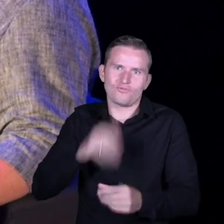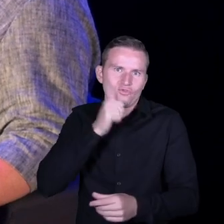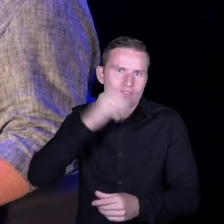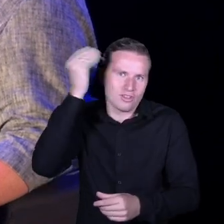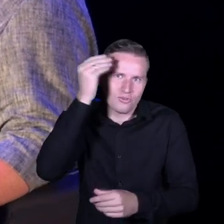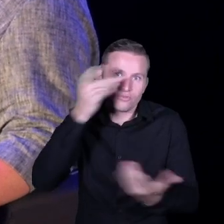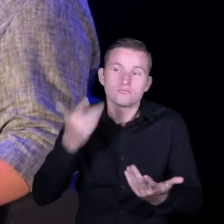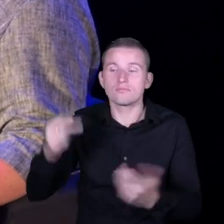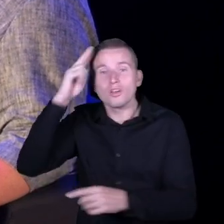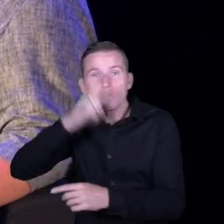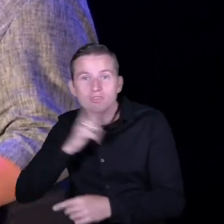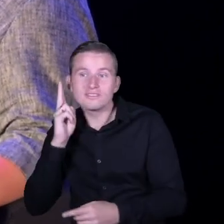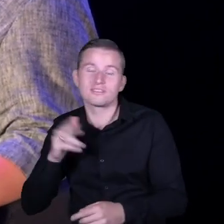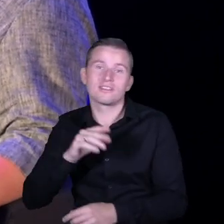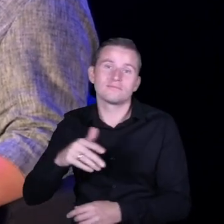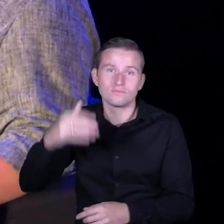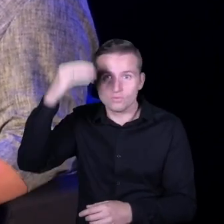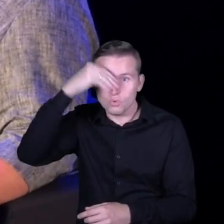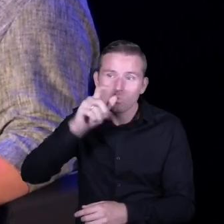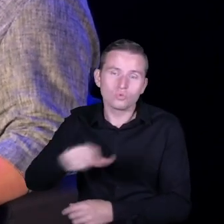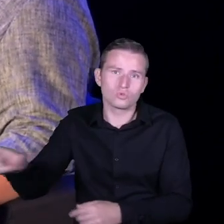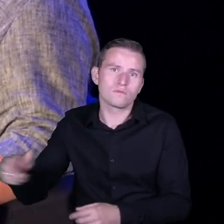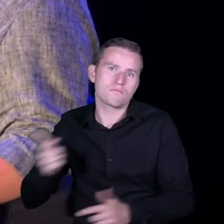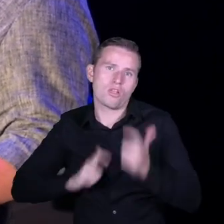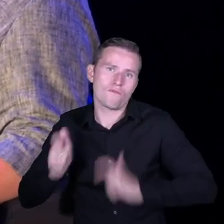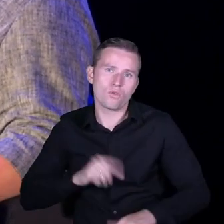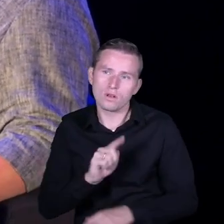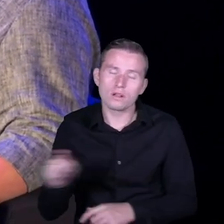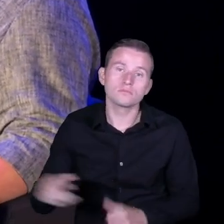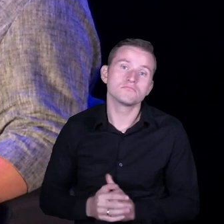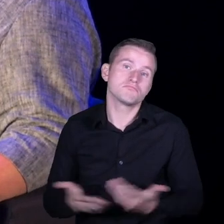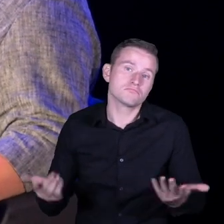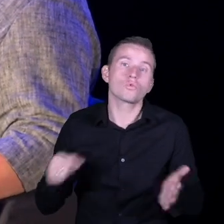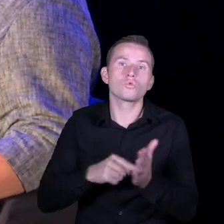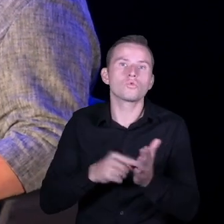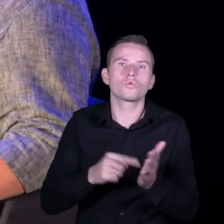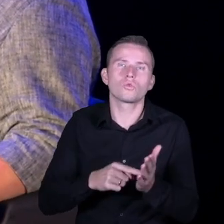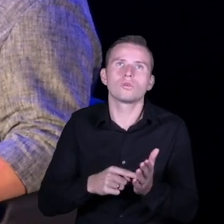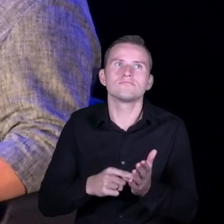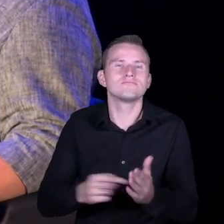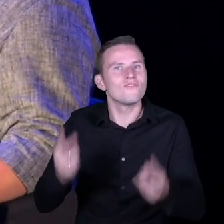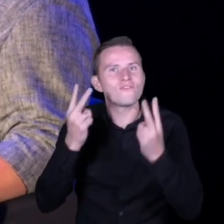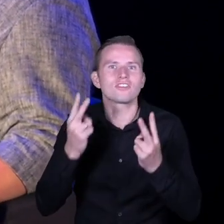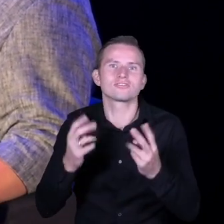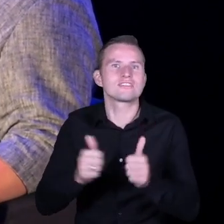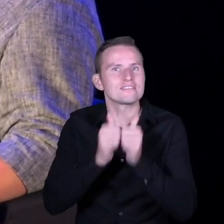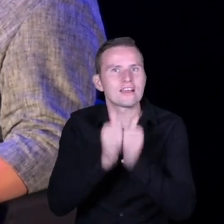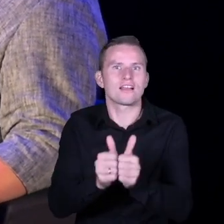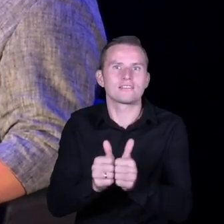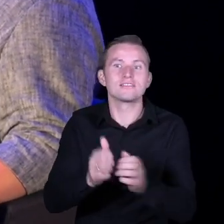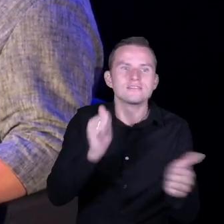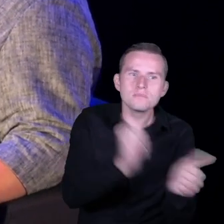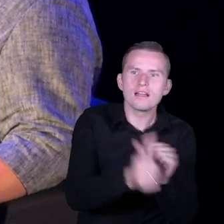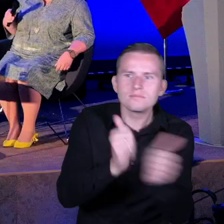rodzice. Więc to jest też jedno z istotnych, kluczowych zadań i zmian i